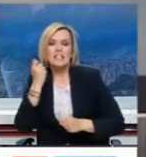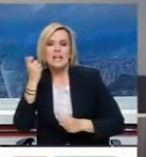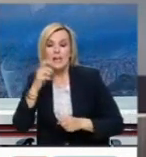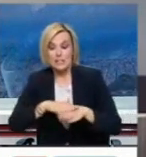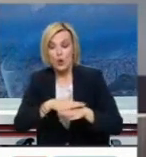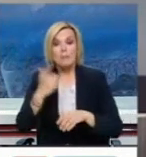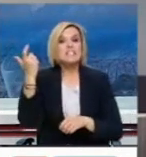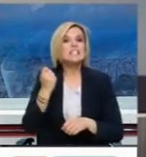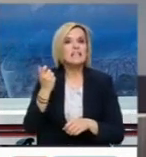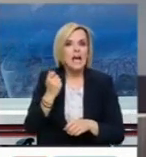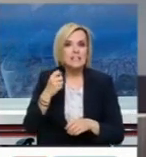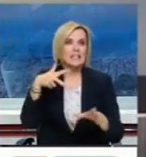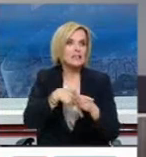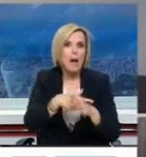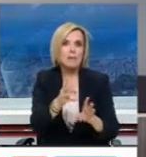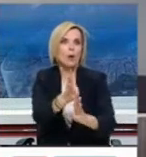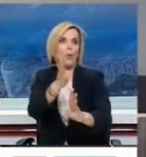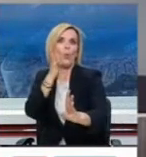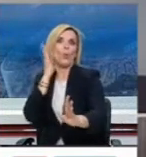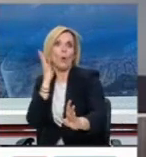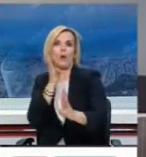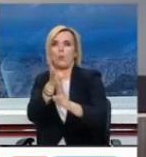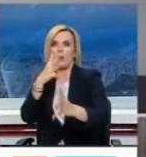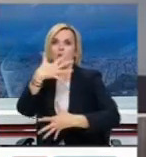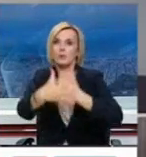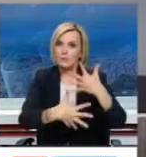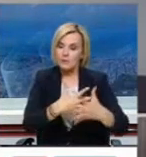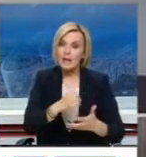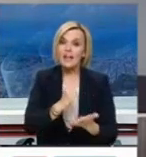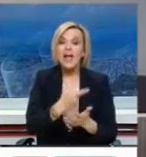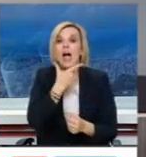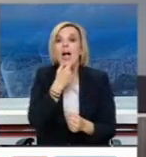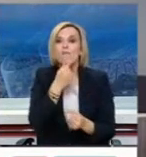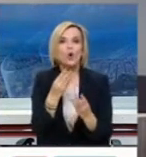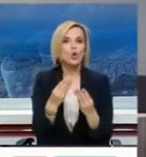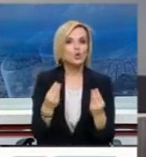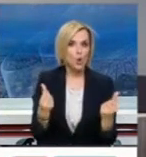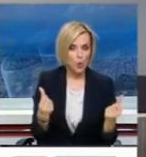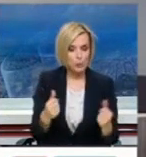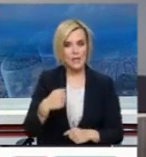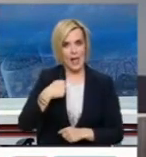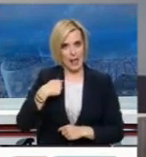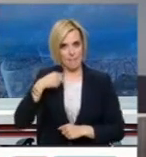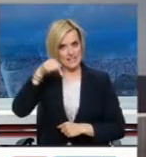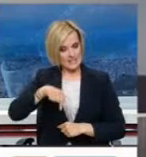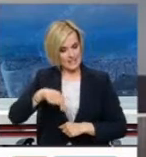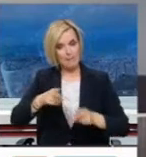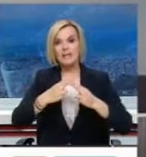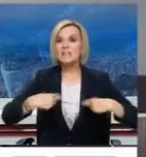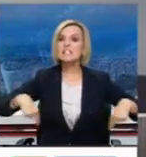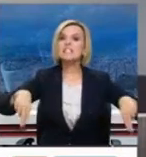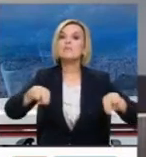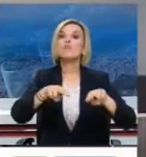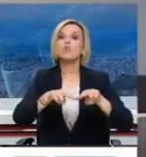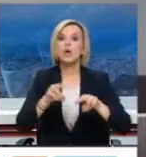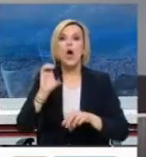για την ίσπραξη της σύνταξής τους, αλλά και την οικονομική τους διευκόλυνση, σήμερα συνεδριάζει το νέο Διοικητικό Συμβούλιο του